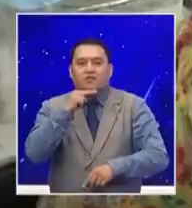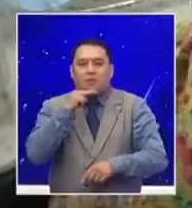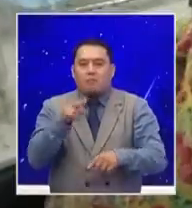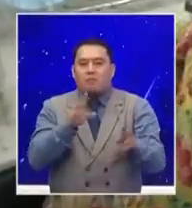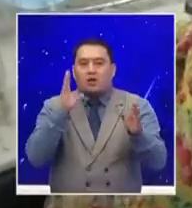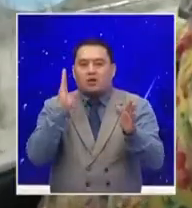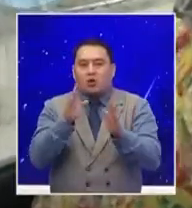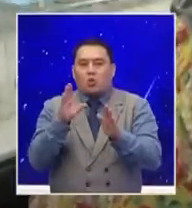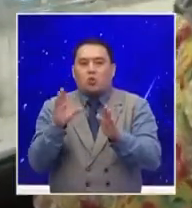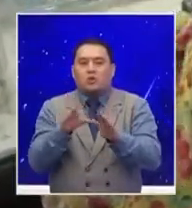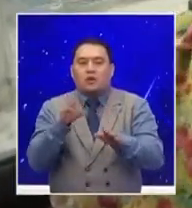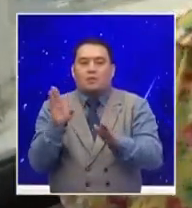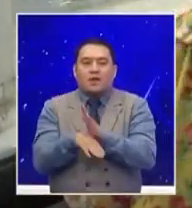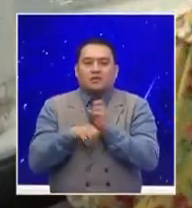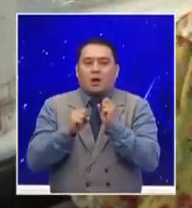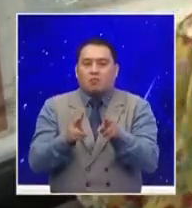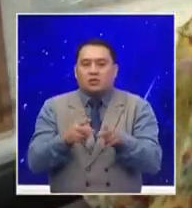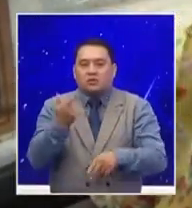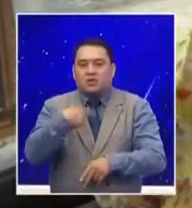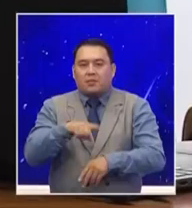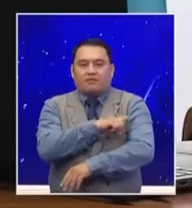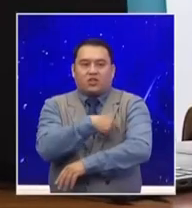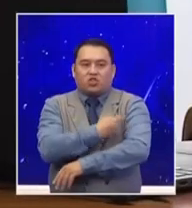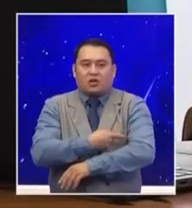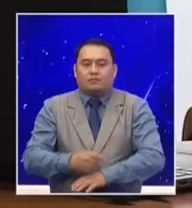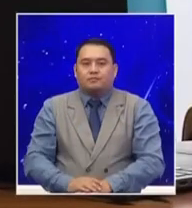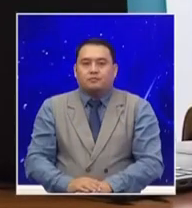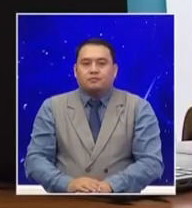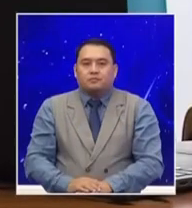штаба поручил уделить безопасности самих врачей.